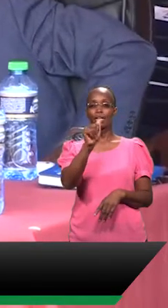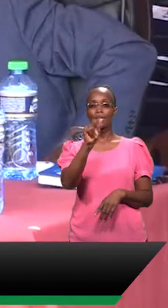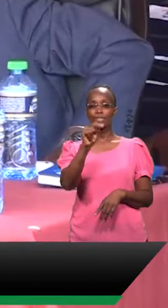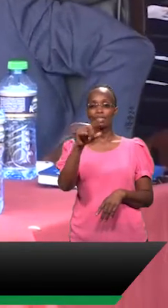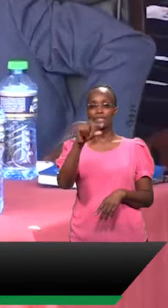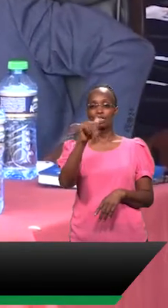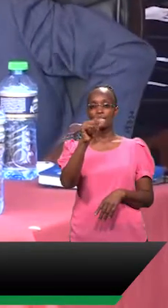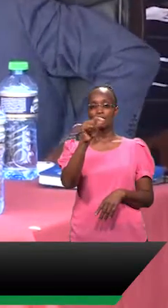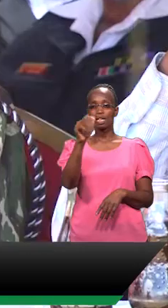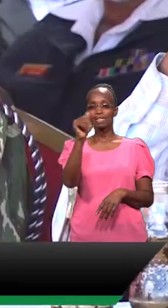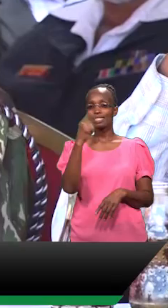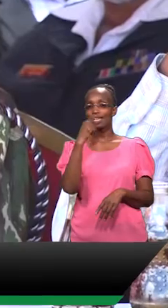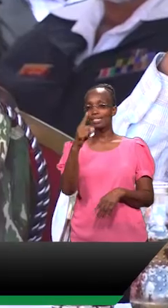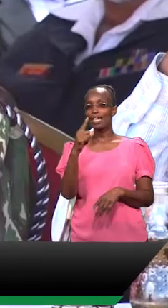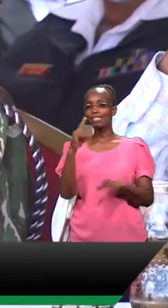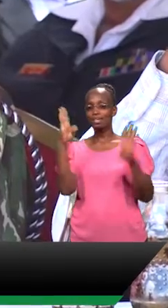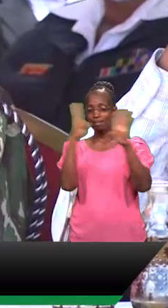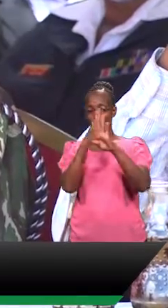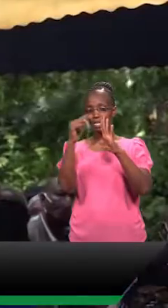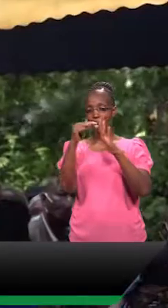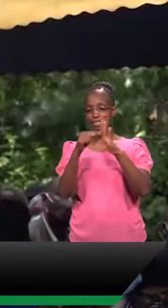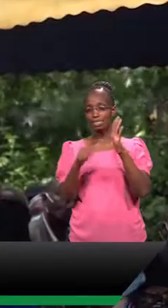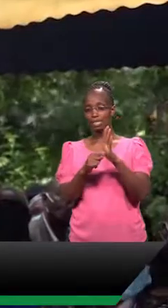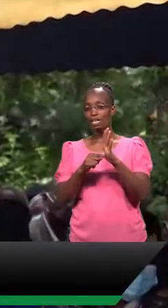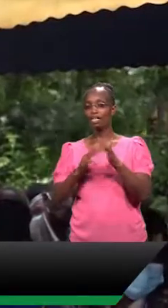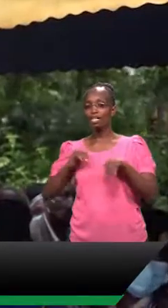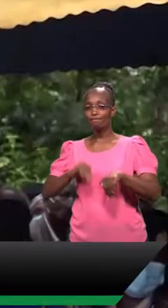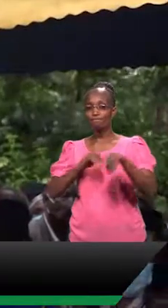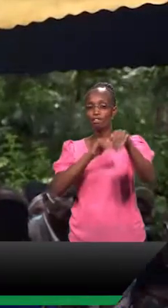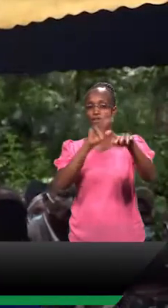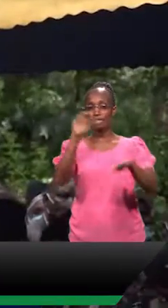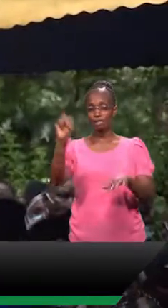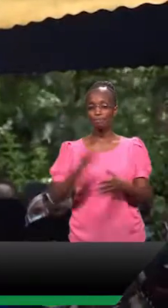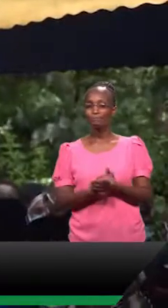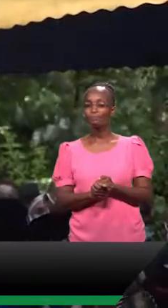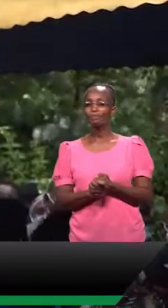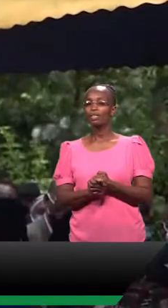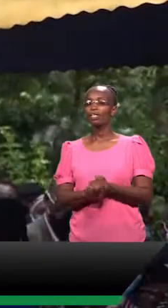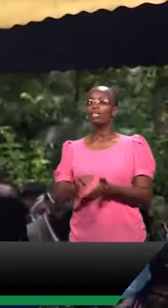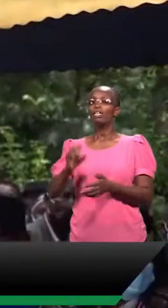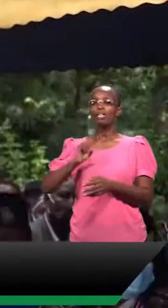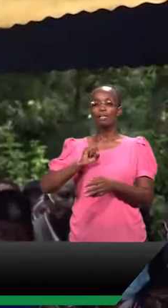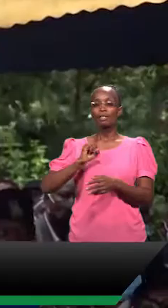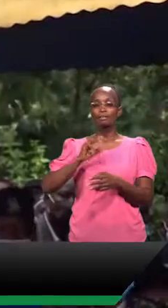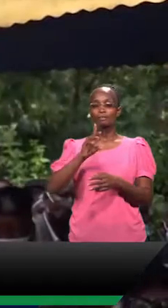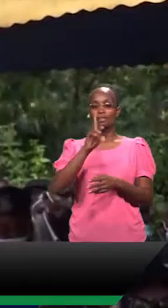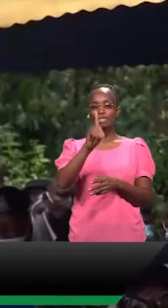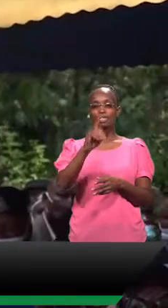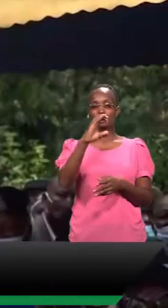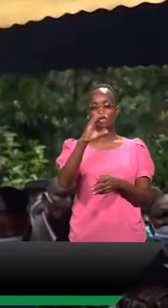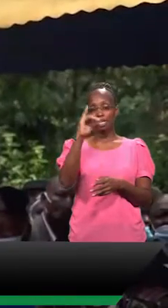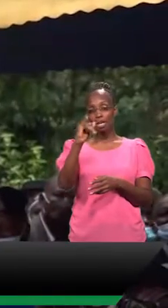Kang'ata amesisitiza kuwa kuna nia fiche kumuandama. Criminal enforcement agencies in this Republic of